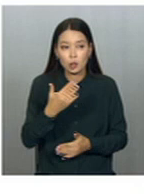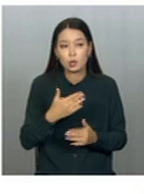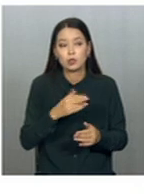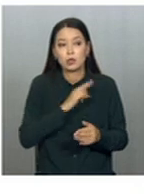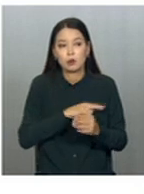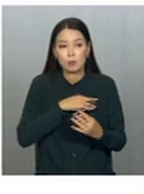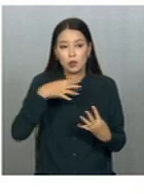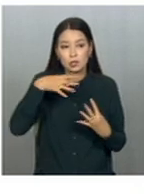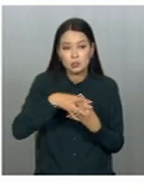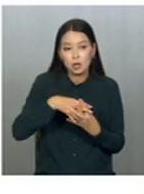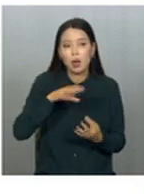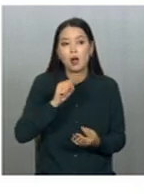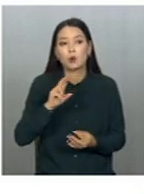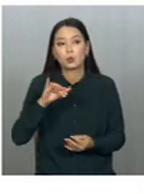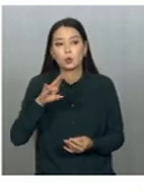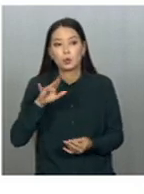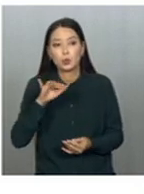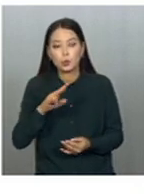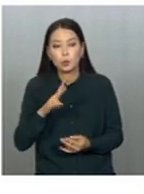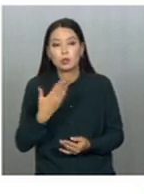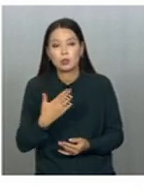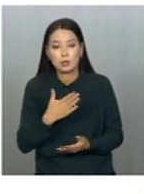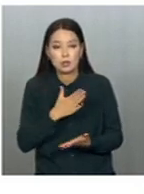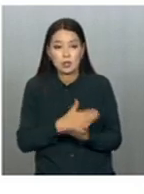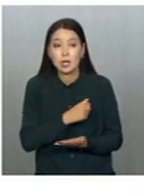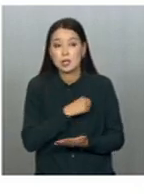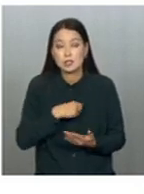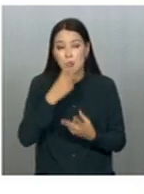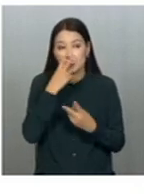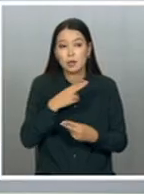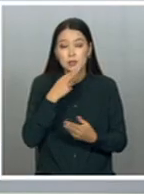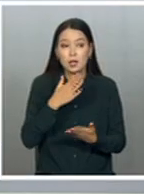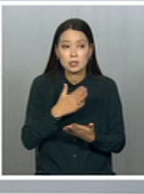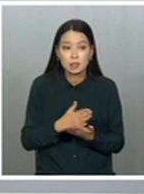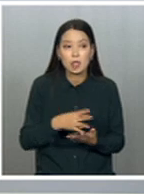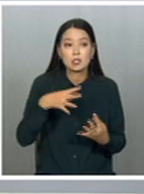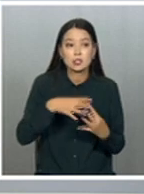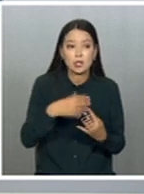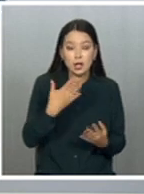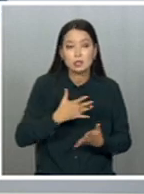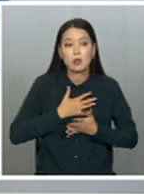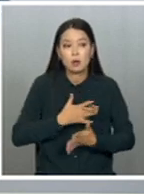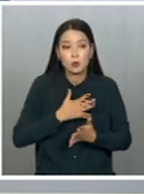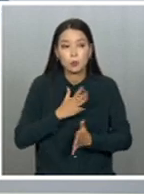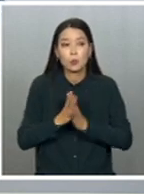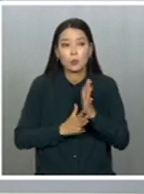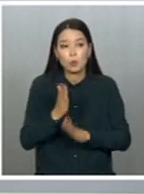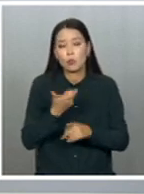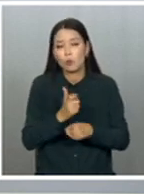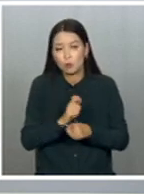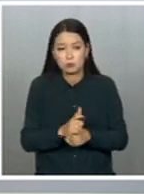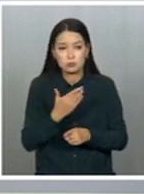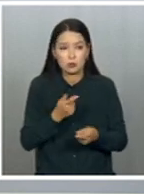кутикулалық транспирация деп аталады. Өздеріңіз көріп тұрғандай, тыныс саңылаулық транспирация өсімдіктің саңылаулары арқылы жүзеге